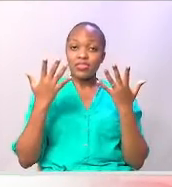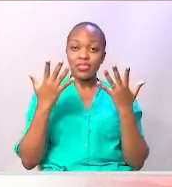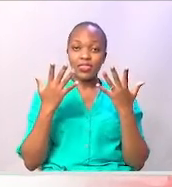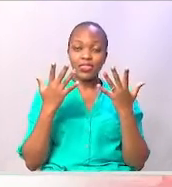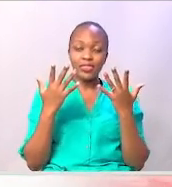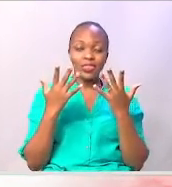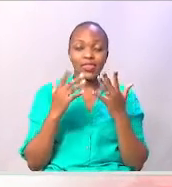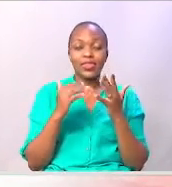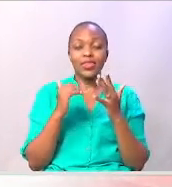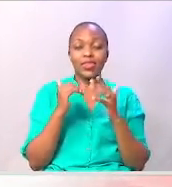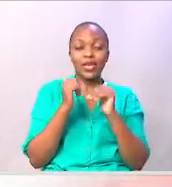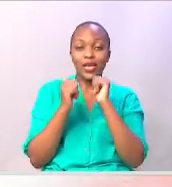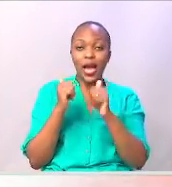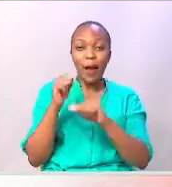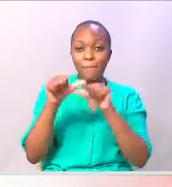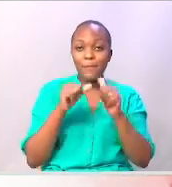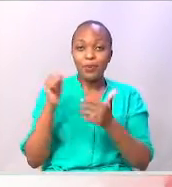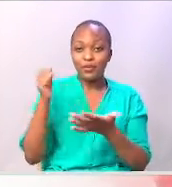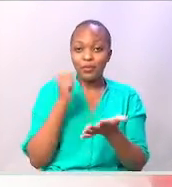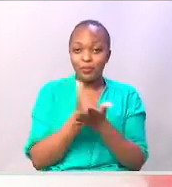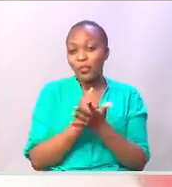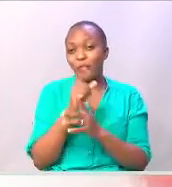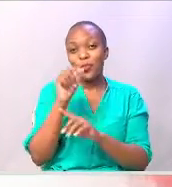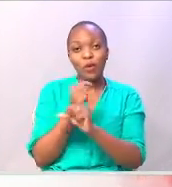mambo ya ajira. Hawezi jenga economy ya watu na